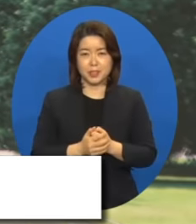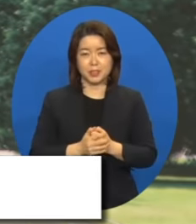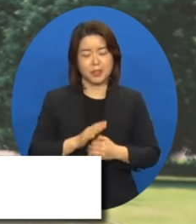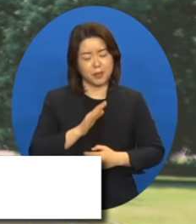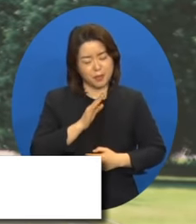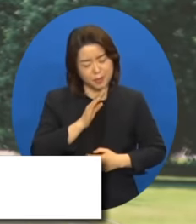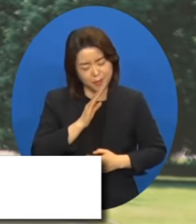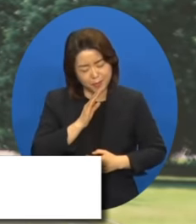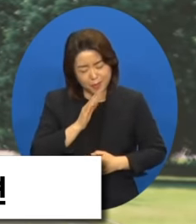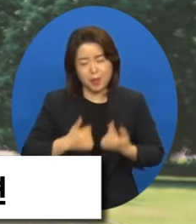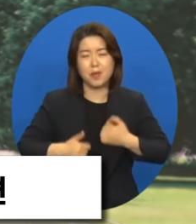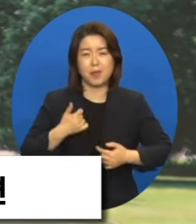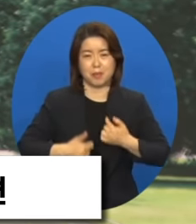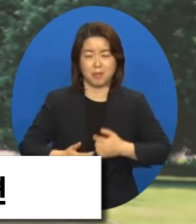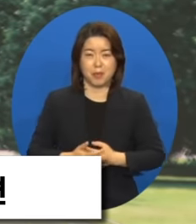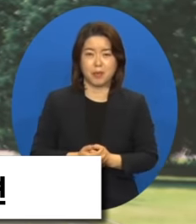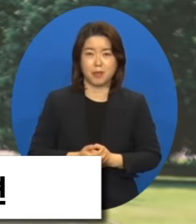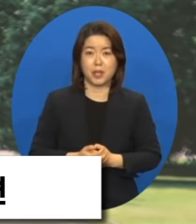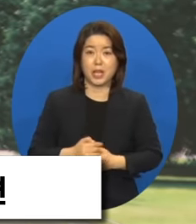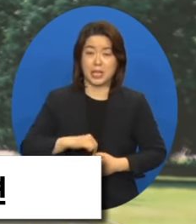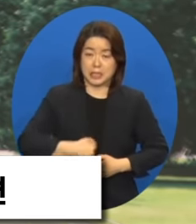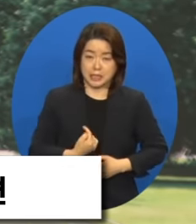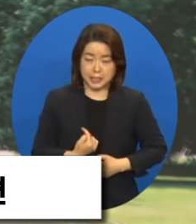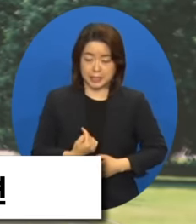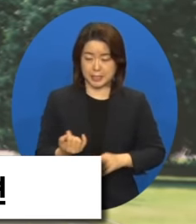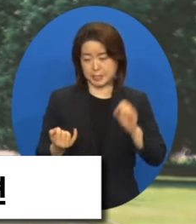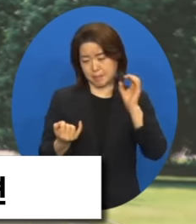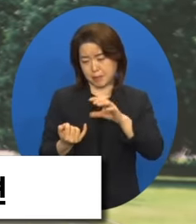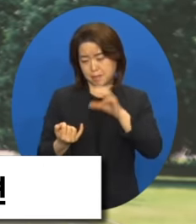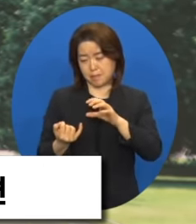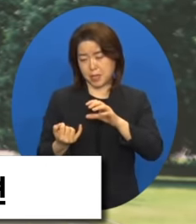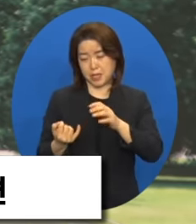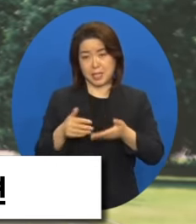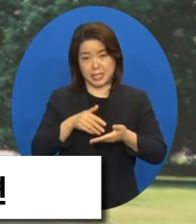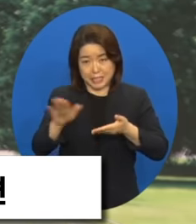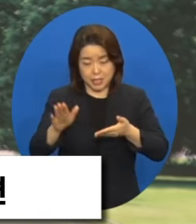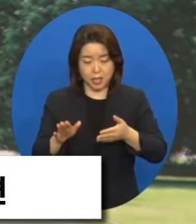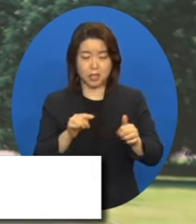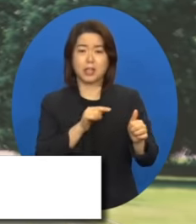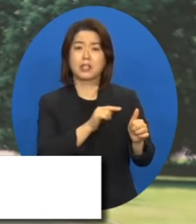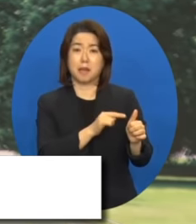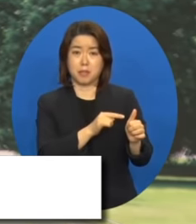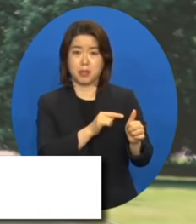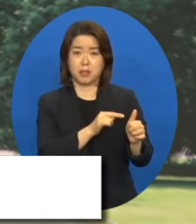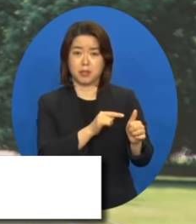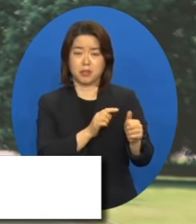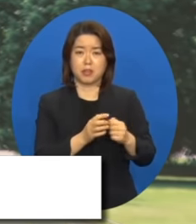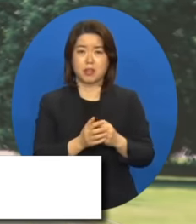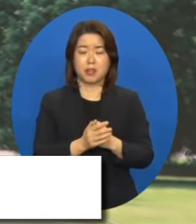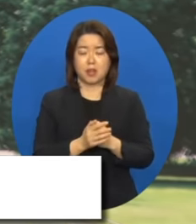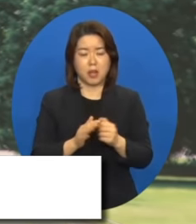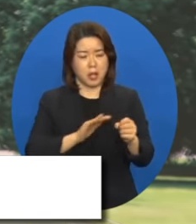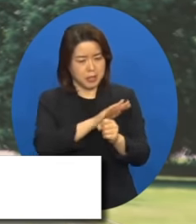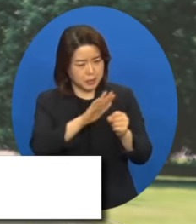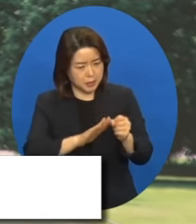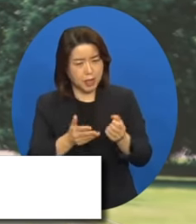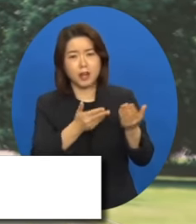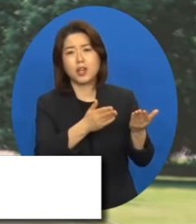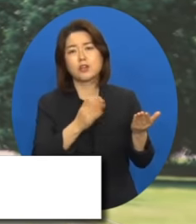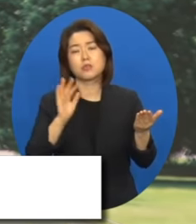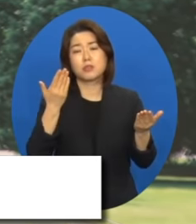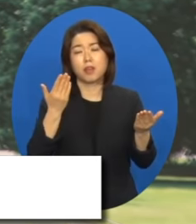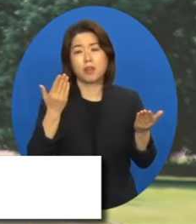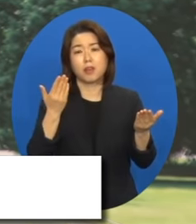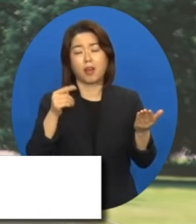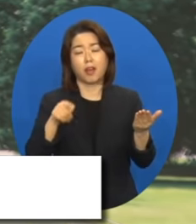좋더래요. 자기를 그렇게 핍박하고 내어 쫓기까지 하는 그 남편, 아, 사랑하면 되지 그런